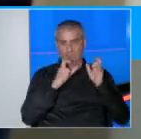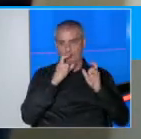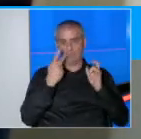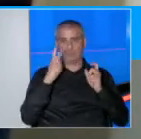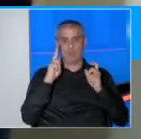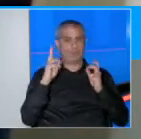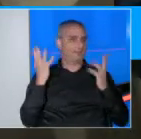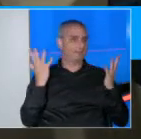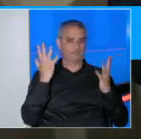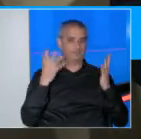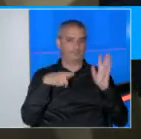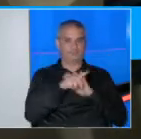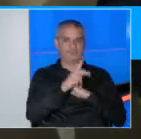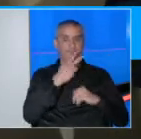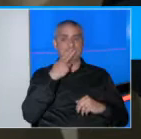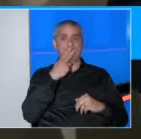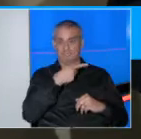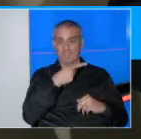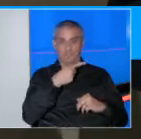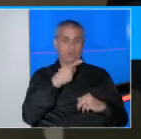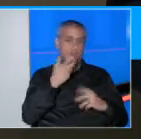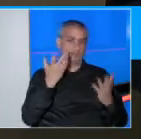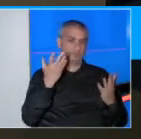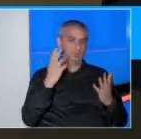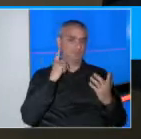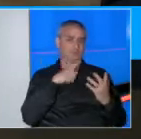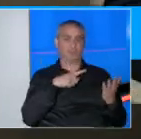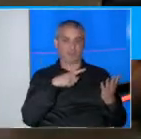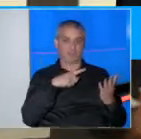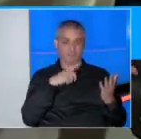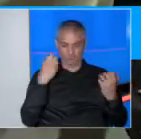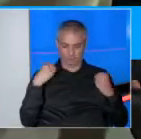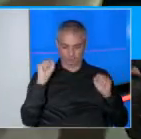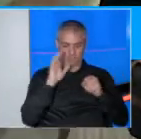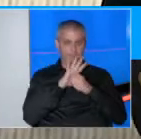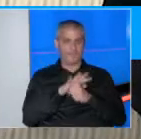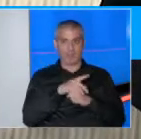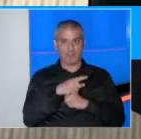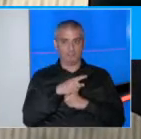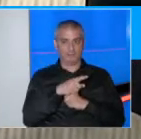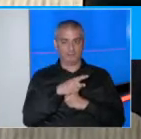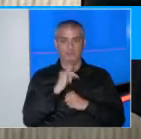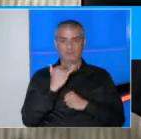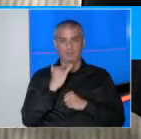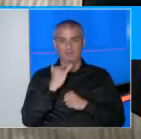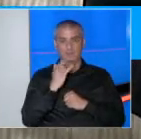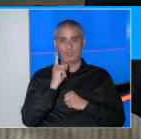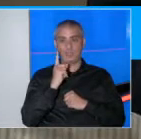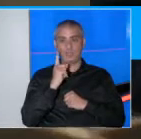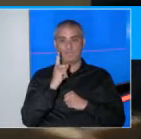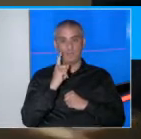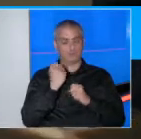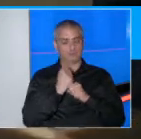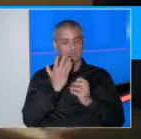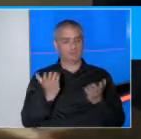יותר ילכו ויברחו לסיגריות ולמה שנקרא, שישחרר אותם מהלחץ הזה. נכון, אבל תפריד